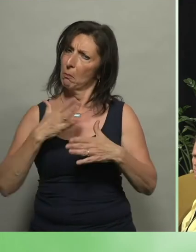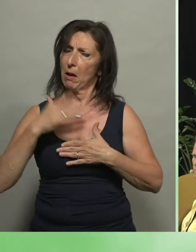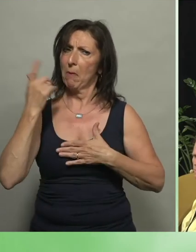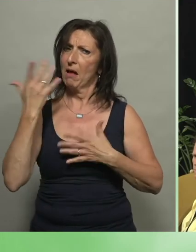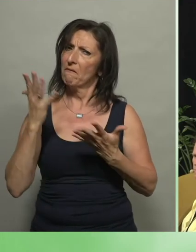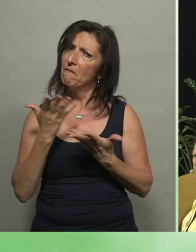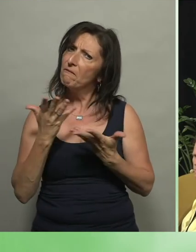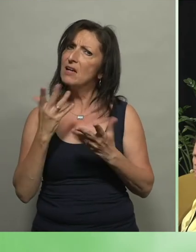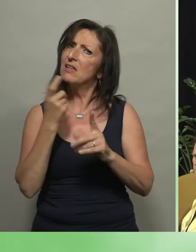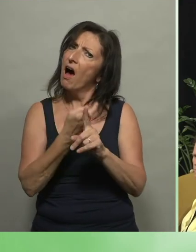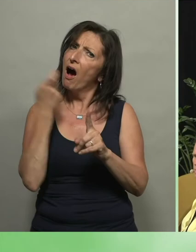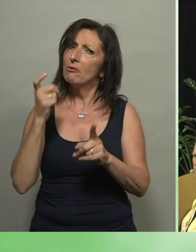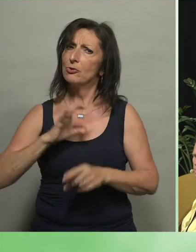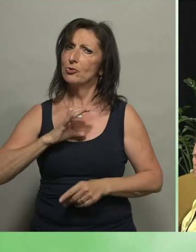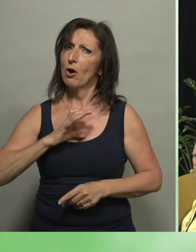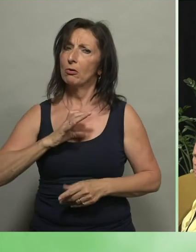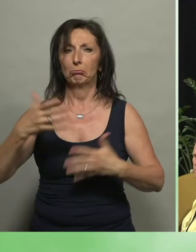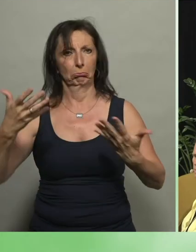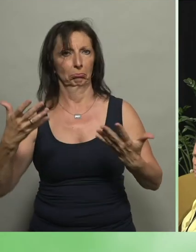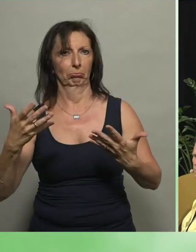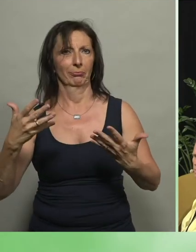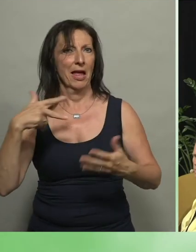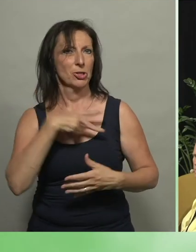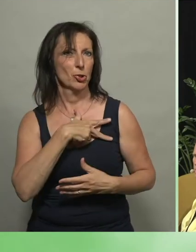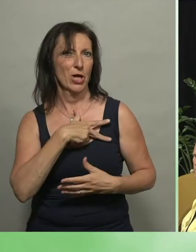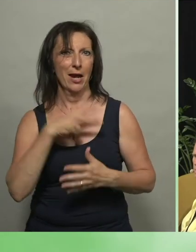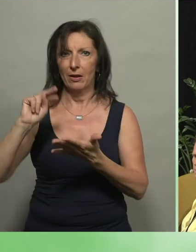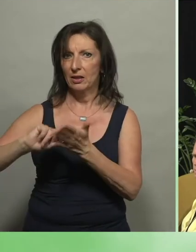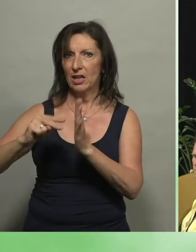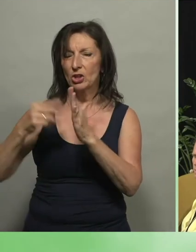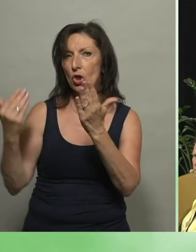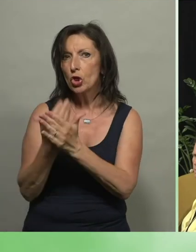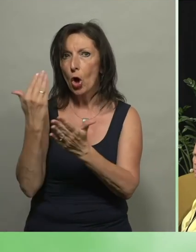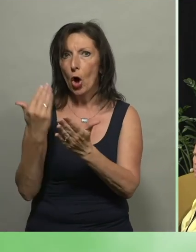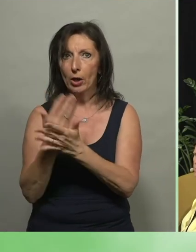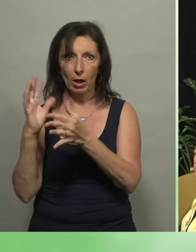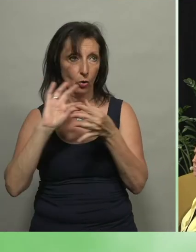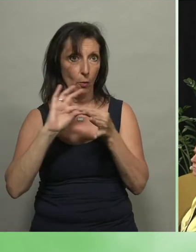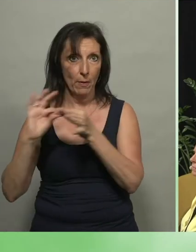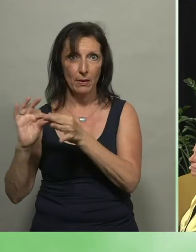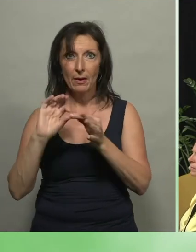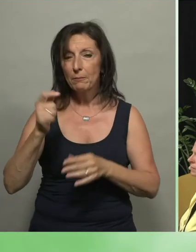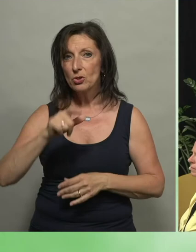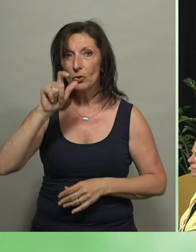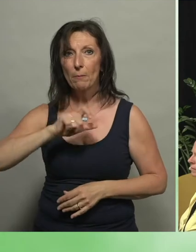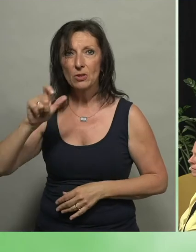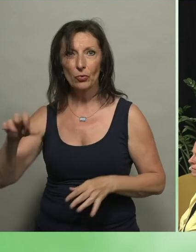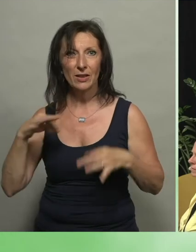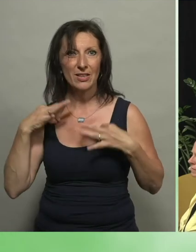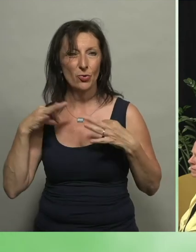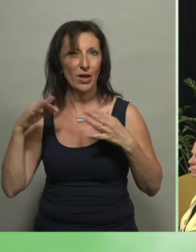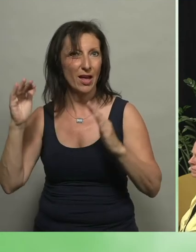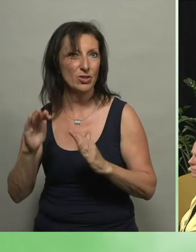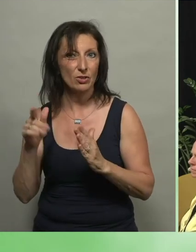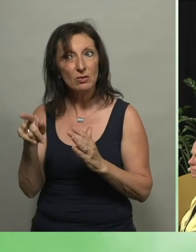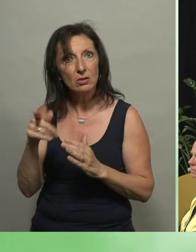Erstens natürlich die Kombination von technischen, sozialen Innovationen, die insbesondere Menschen mit gesundheitlichen Einschränkungen weitere und